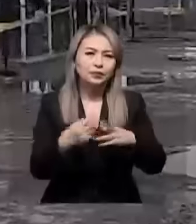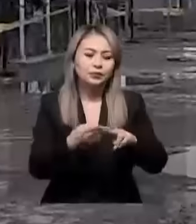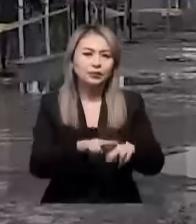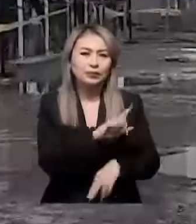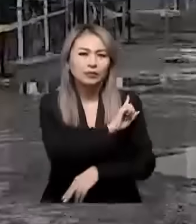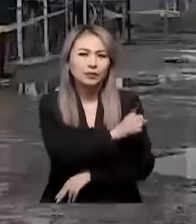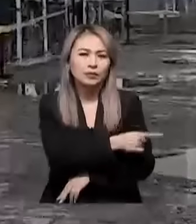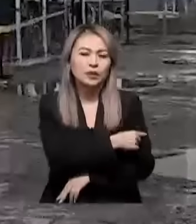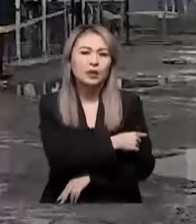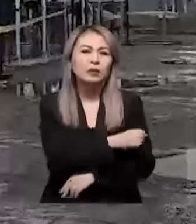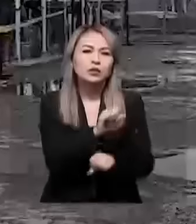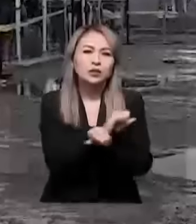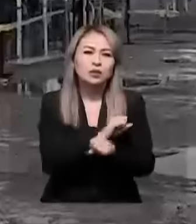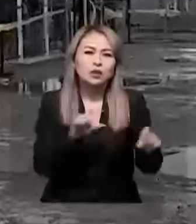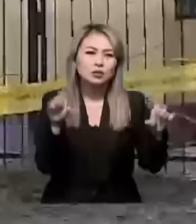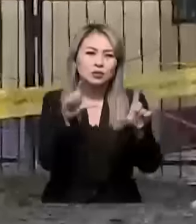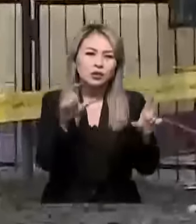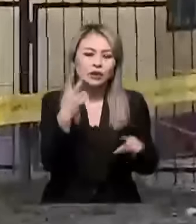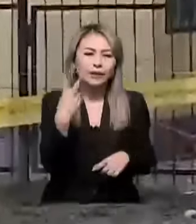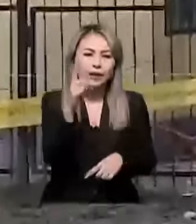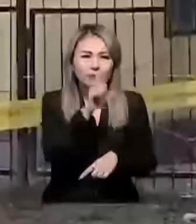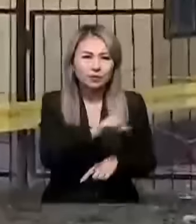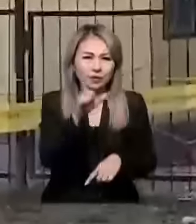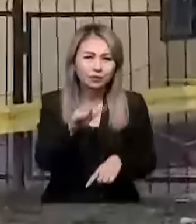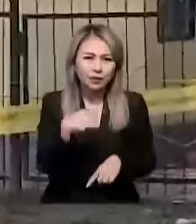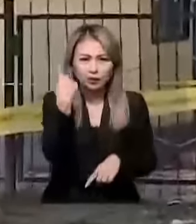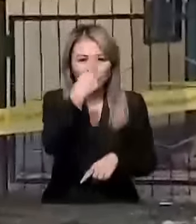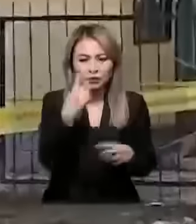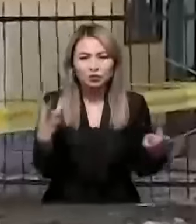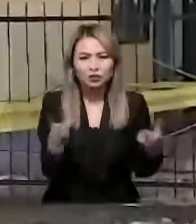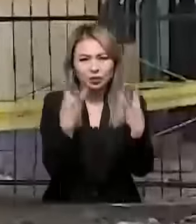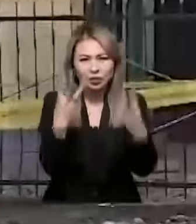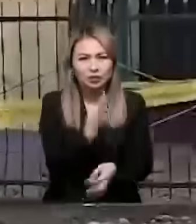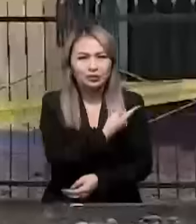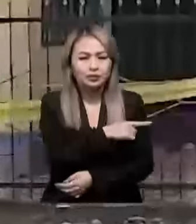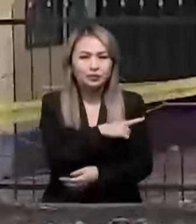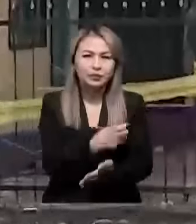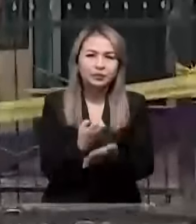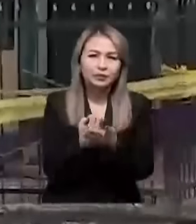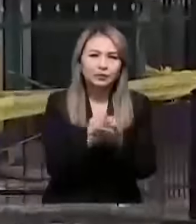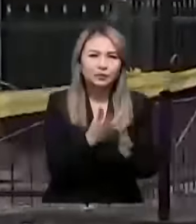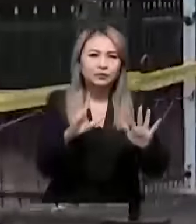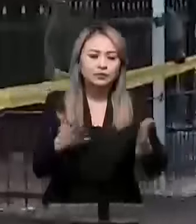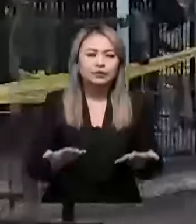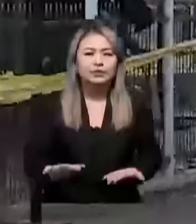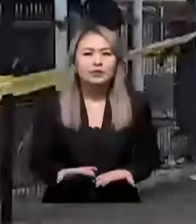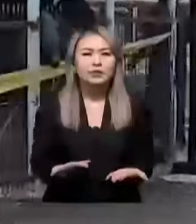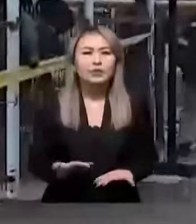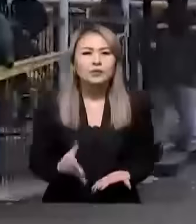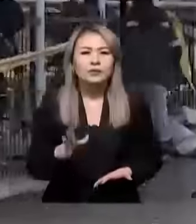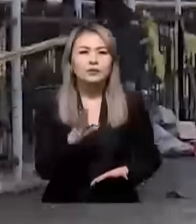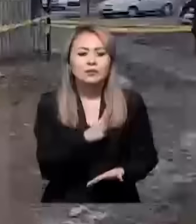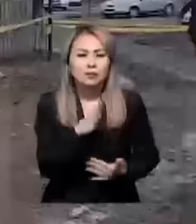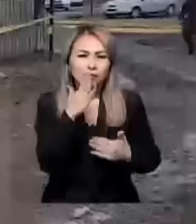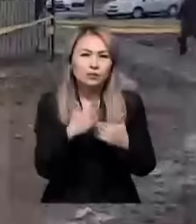магистраль арқылы жүргізілген. Қатты жарылыстан дүкендегі екі азаматтың бетін күйік шалып, ауруханаға жеткізілді. Төтінші жағдай болған